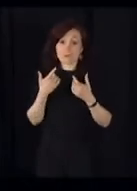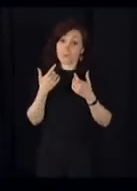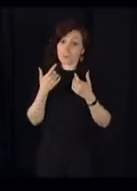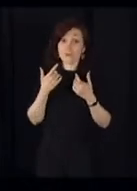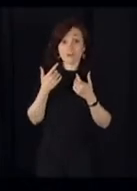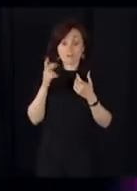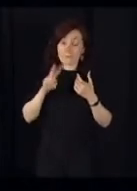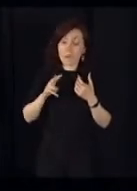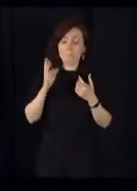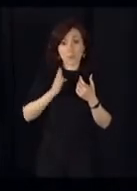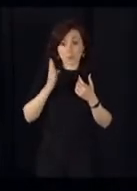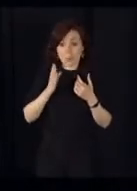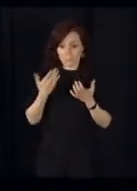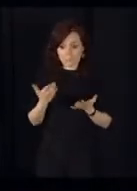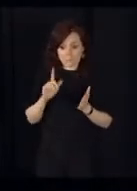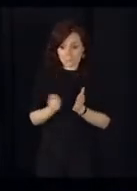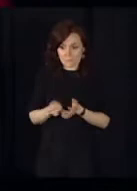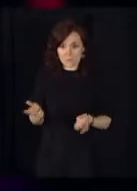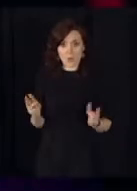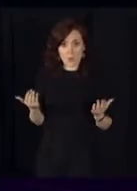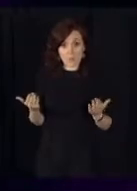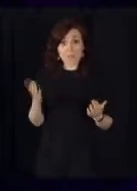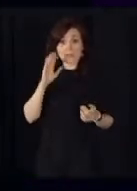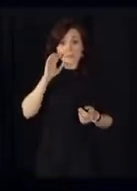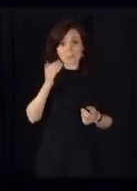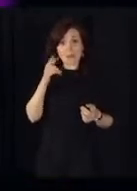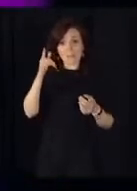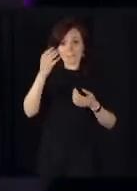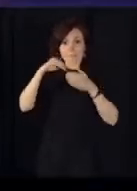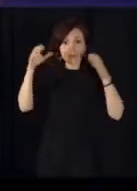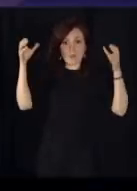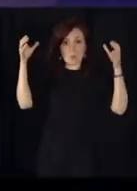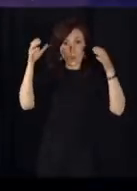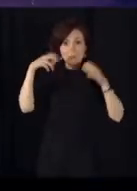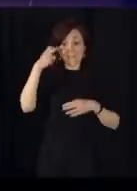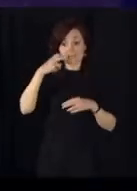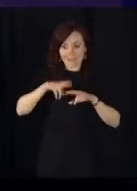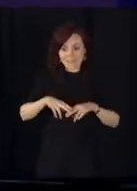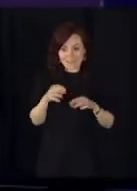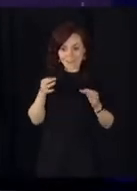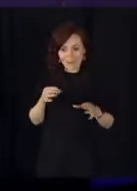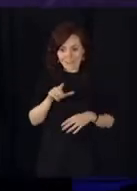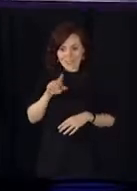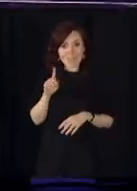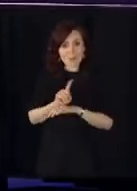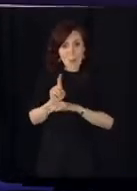que nous traversons. Ainsi, dans le groupe SNCF, il me reste 24 secondes, dans le groupe